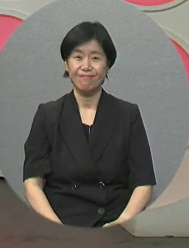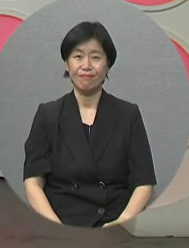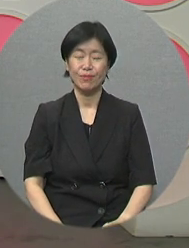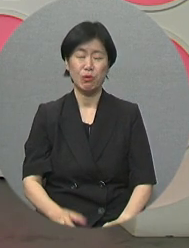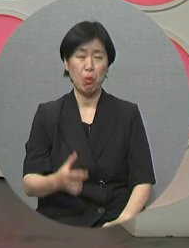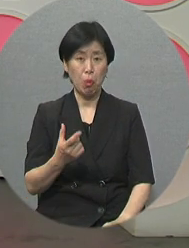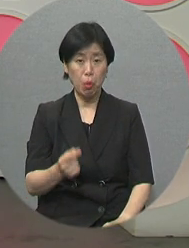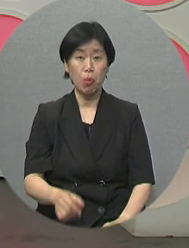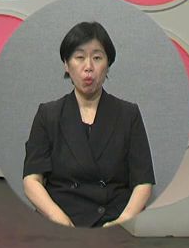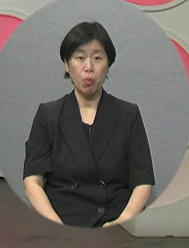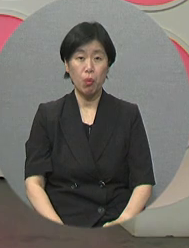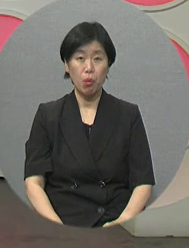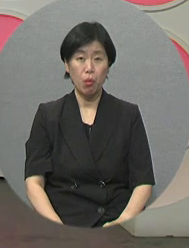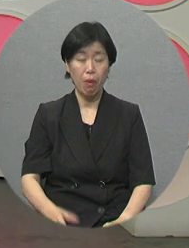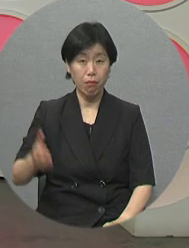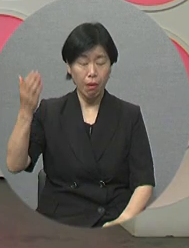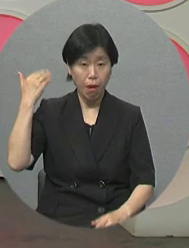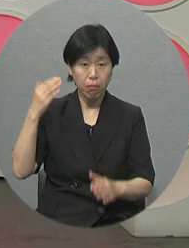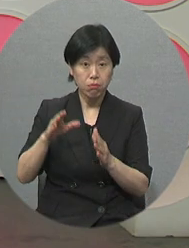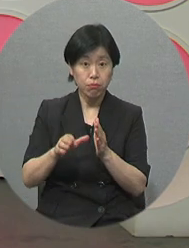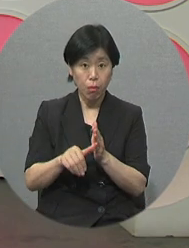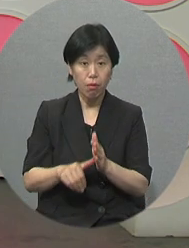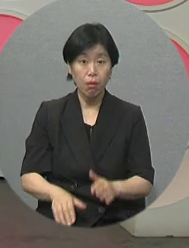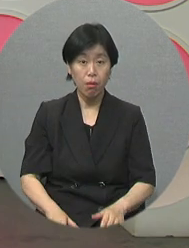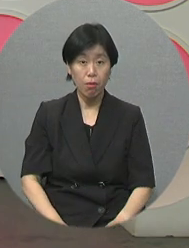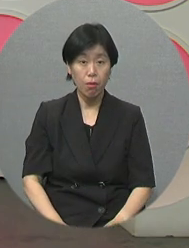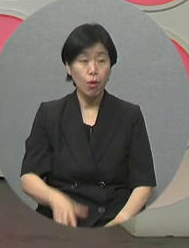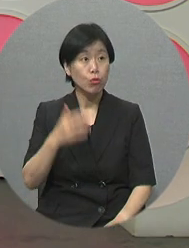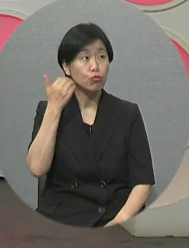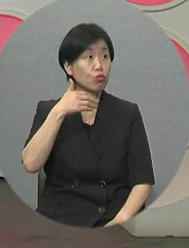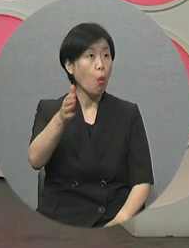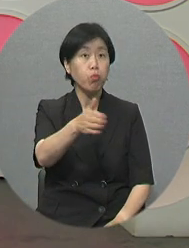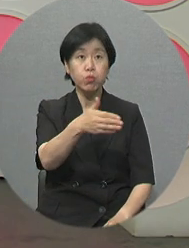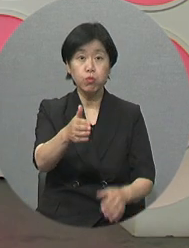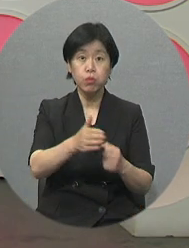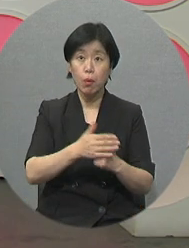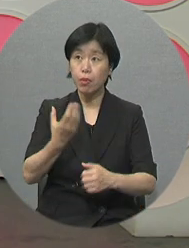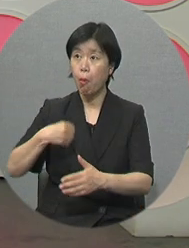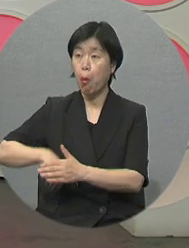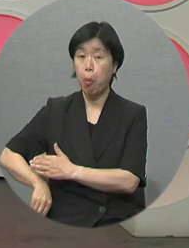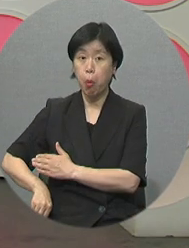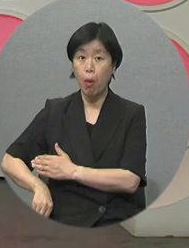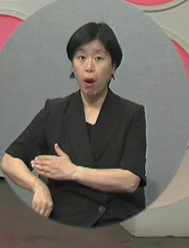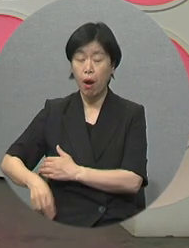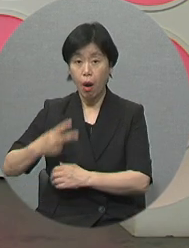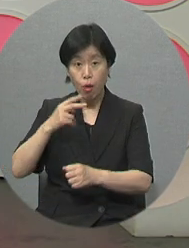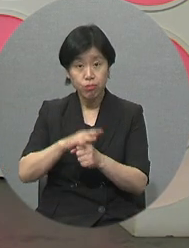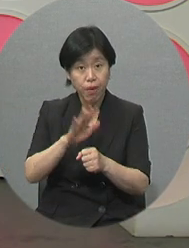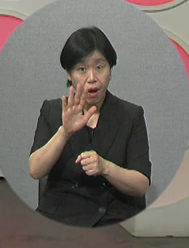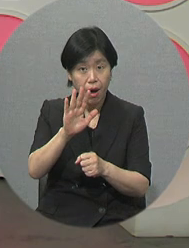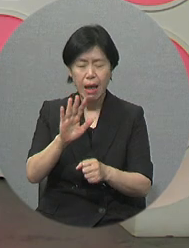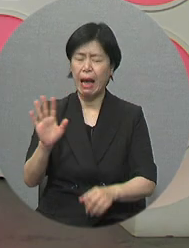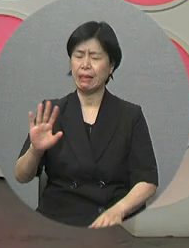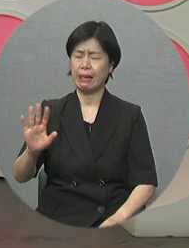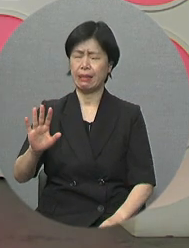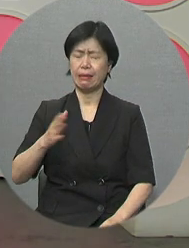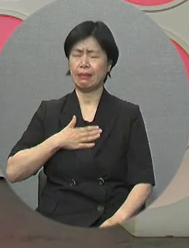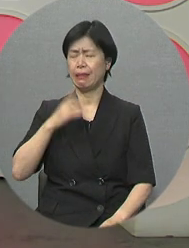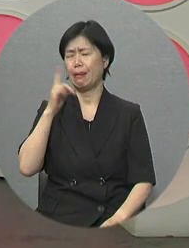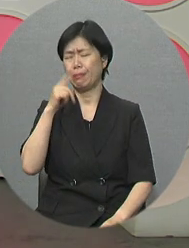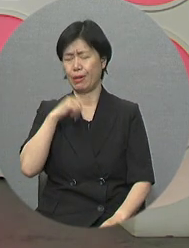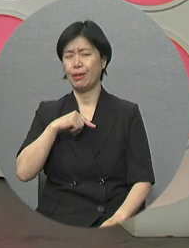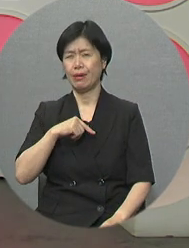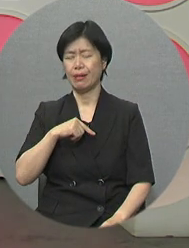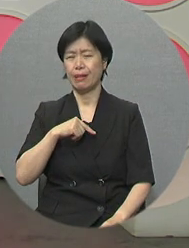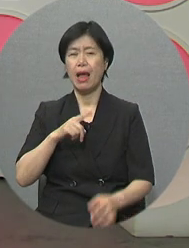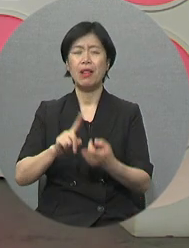그 당시 때는 아무도 없어서 주운 건데 좀 억울하다는 생각이 저는 근데 드네요. 근데 다시 생각해보니까 준호가 무조건 나쁜 사람입니다.